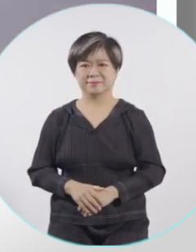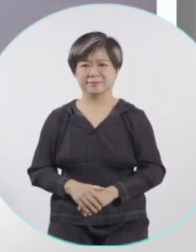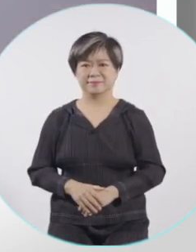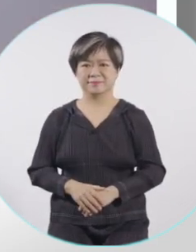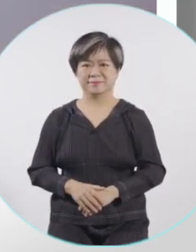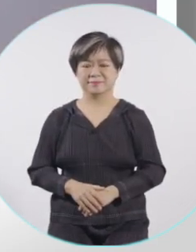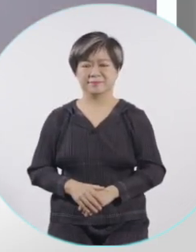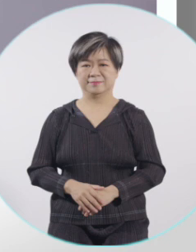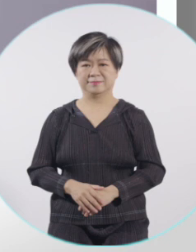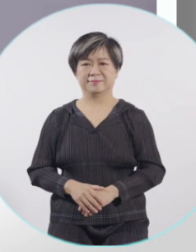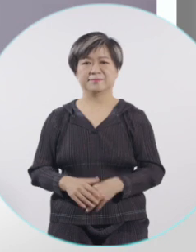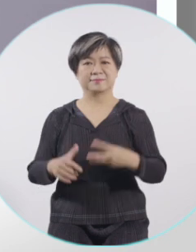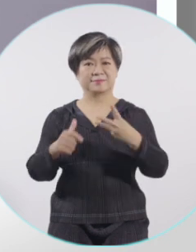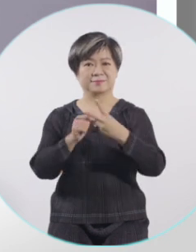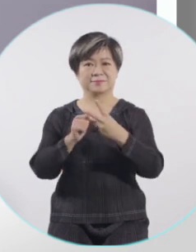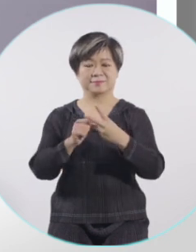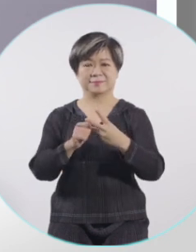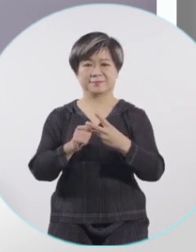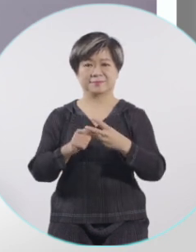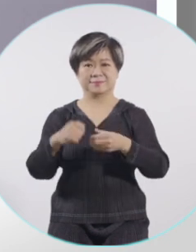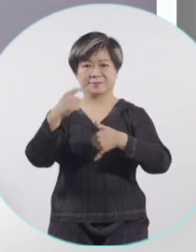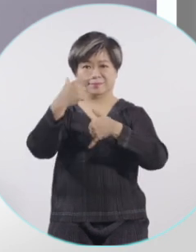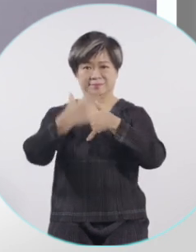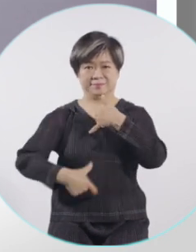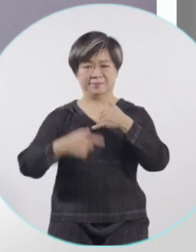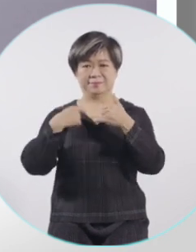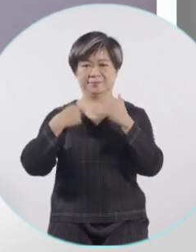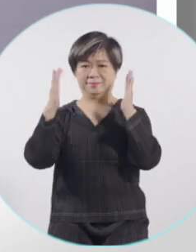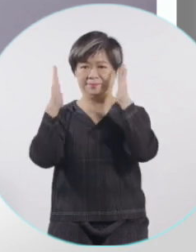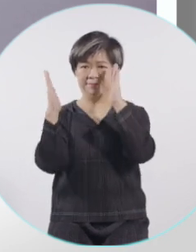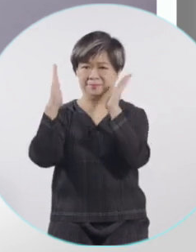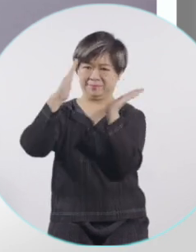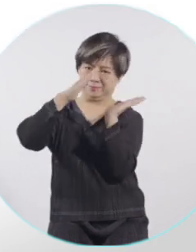三、身体往左边倾斜；